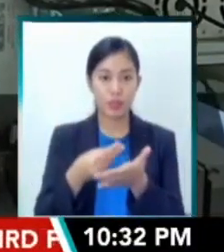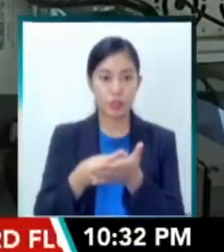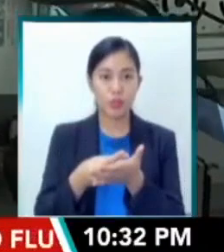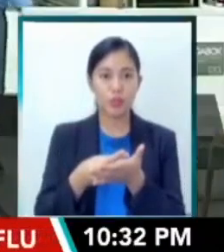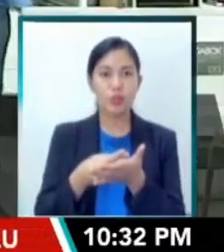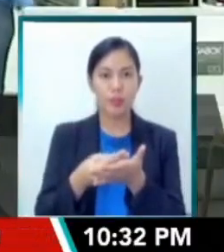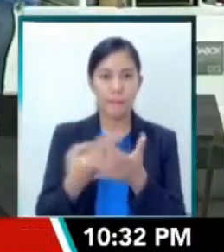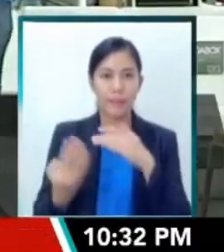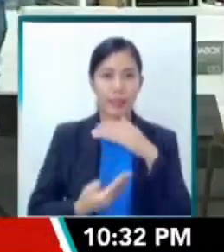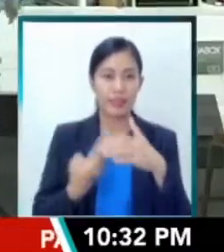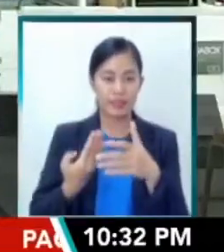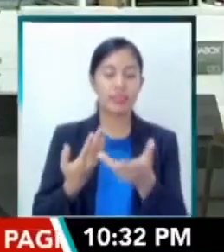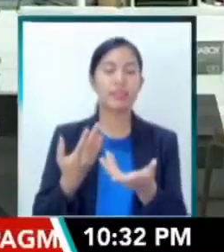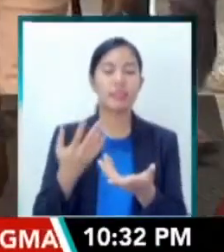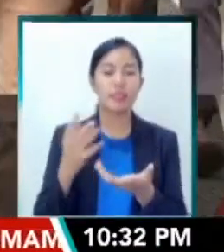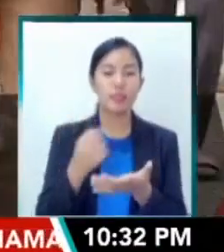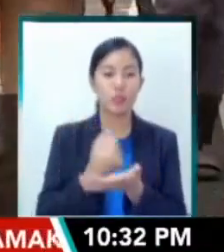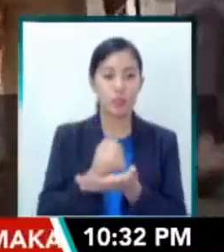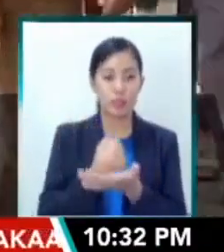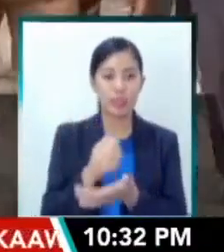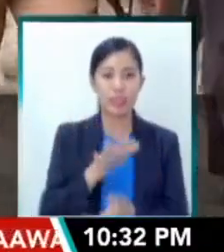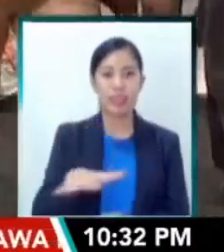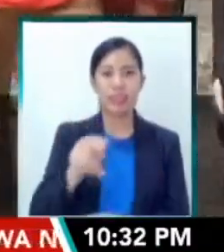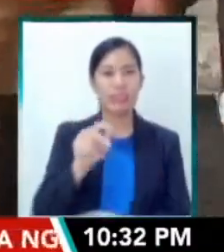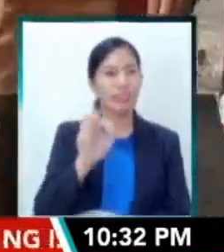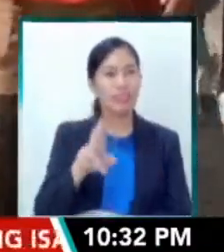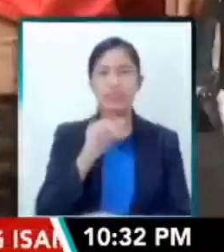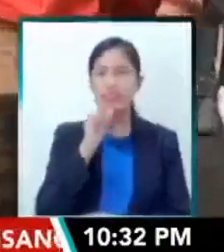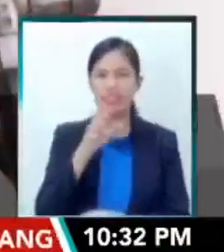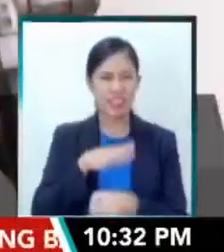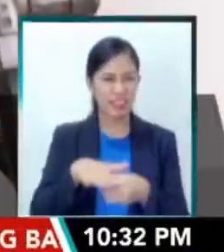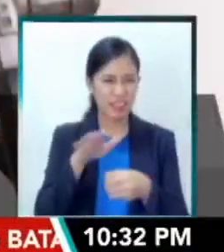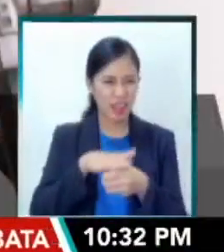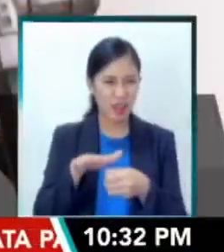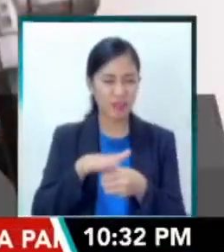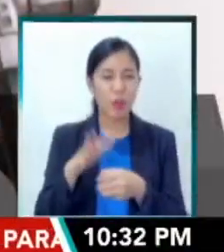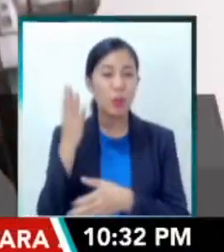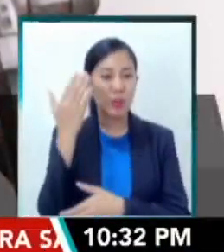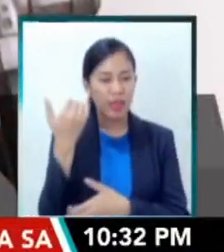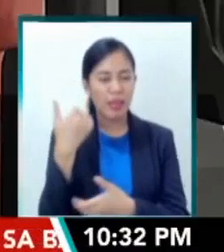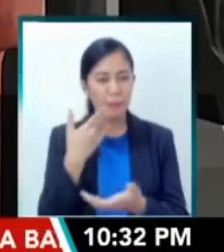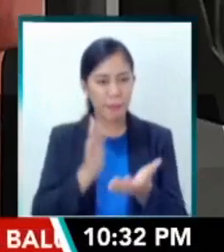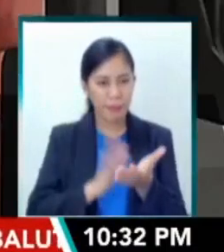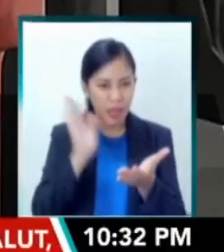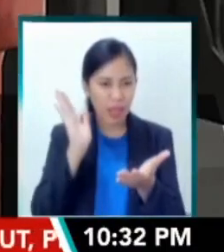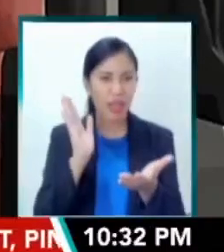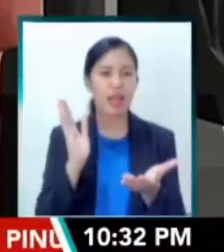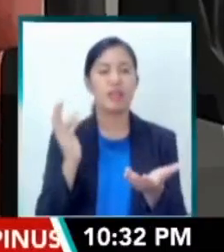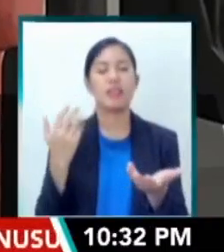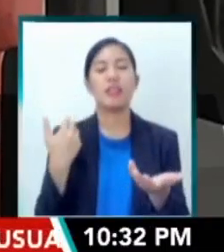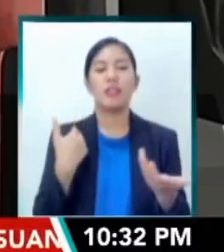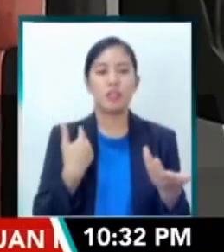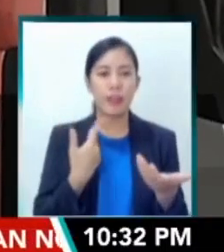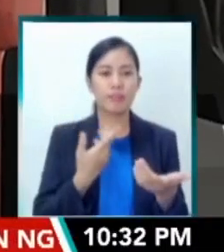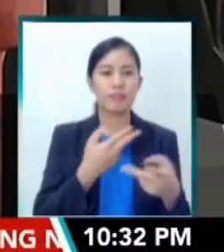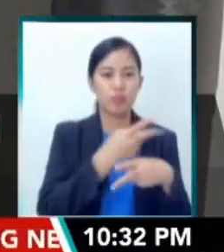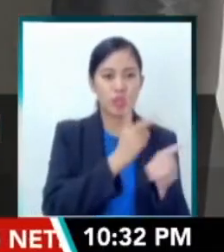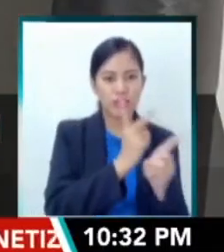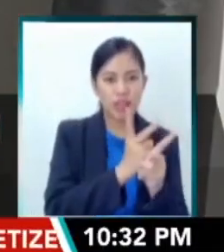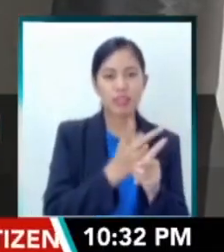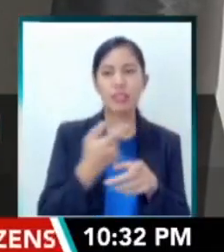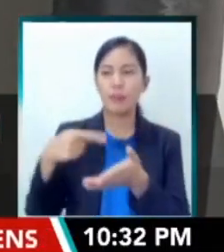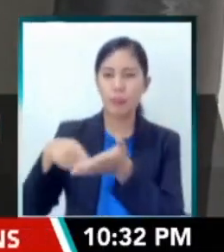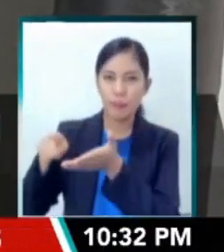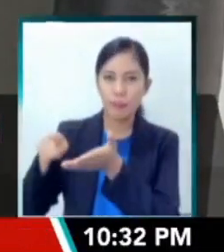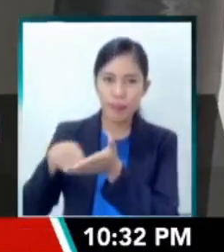Metro Manila sa presyo ng mga bilihin at iba pang bayarin. Dagdag pa ni Bello, sapat ng dahilan ang mataas